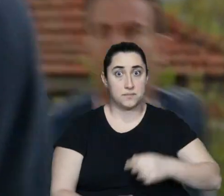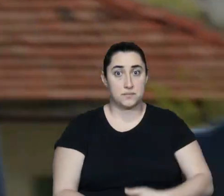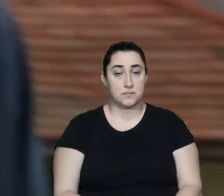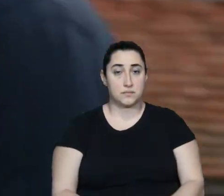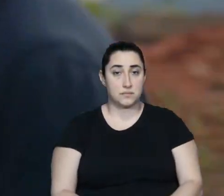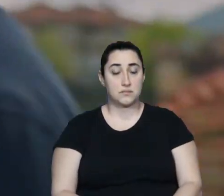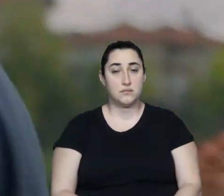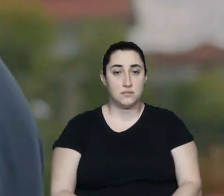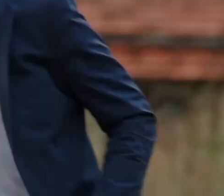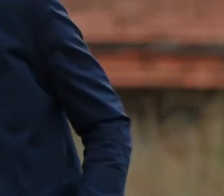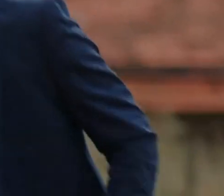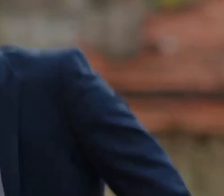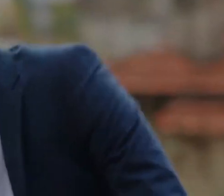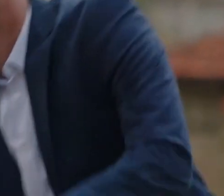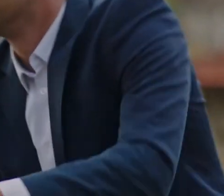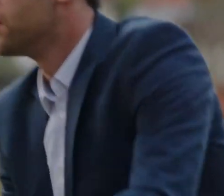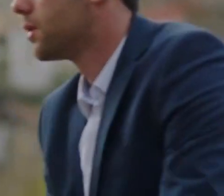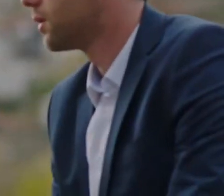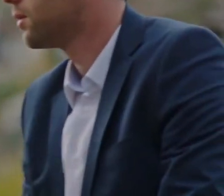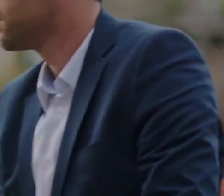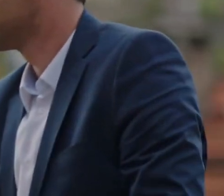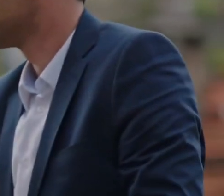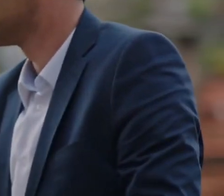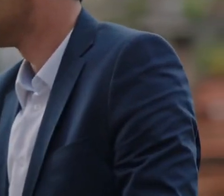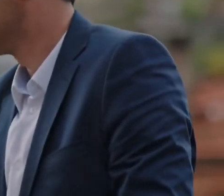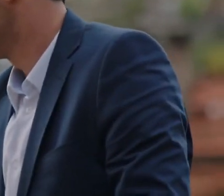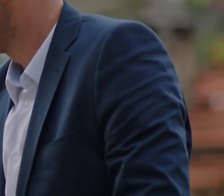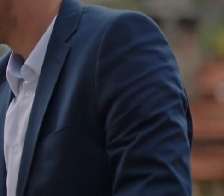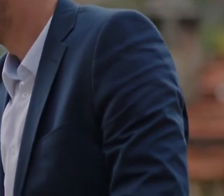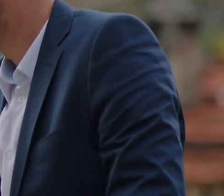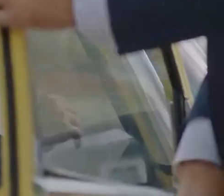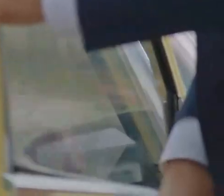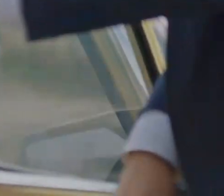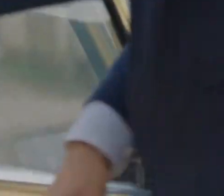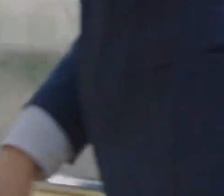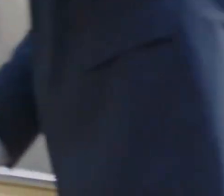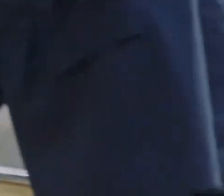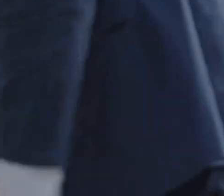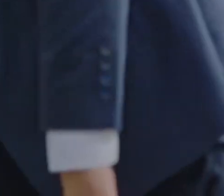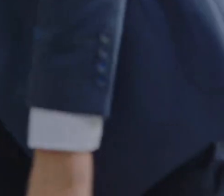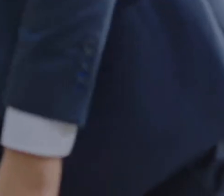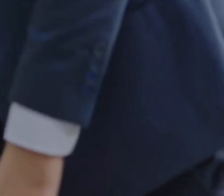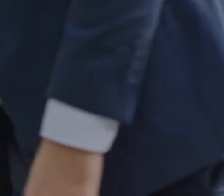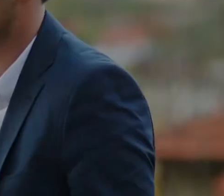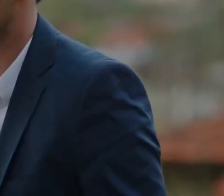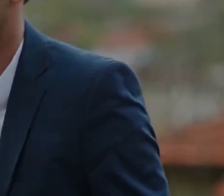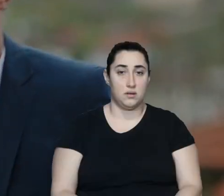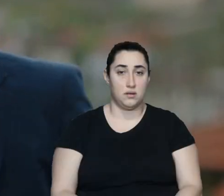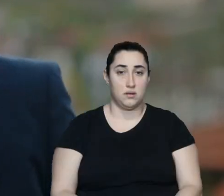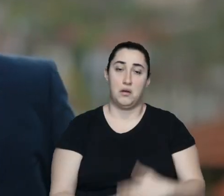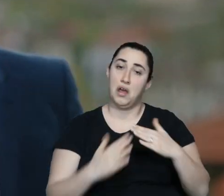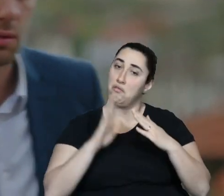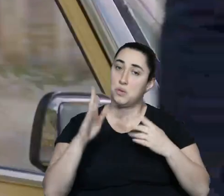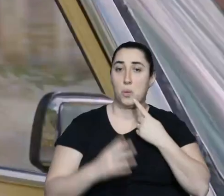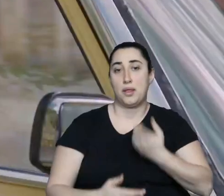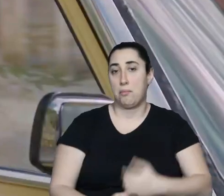İbrahim düşünceli, muhatap olmadı hiç. Fatih koşturup kapısını açtı. İbrahim sanki onu görmüyor hiç. Bindi. Demek ki